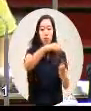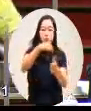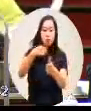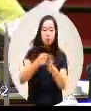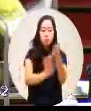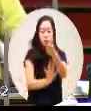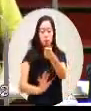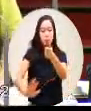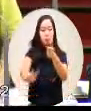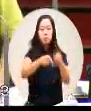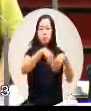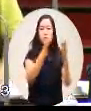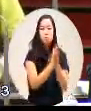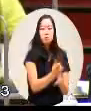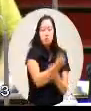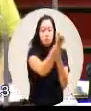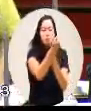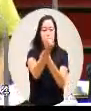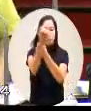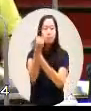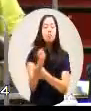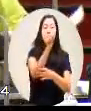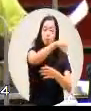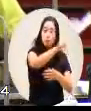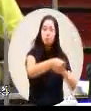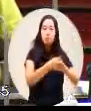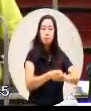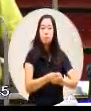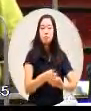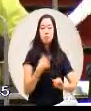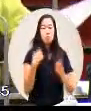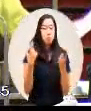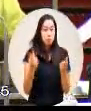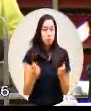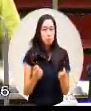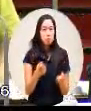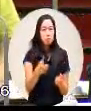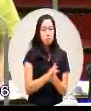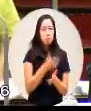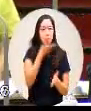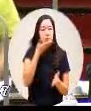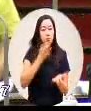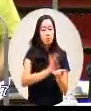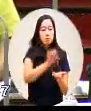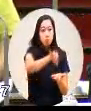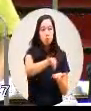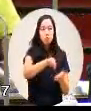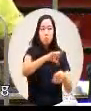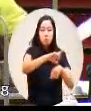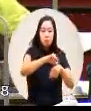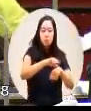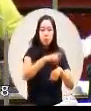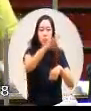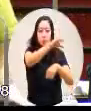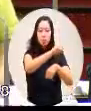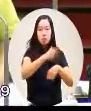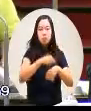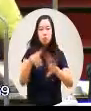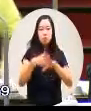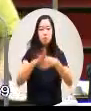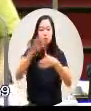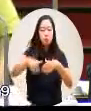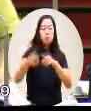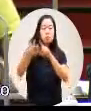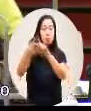员，我拢足支持、足肯定。本来是要利用即阵的时间呐、啊，刘亚平你刚来，